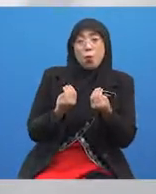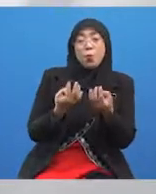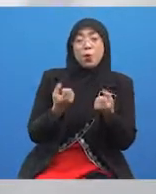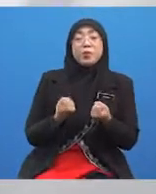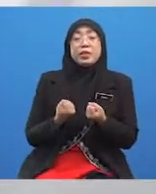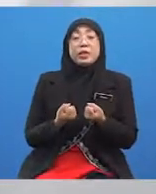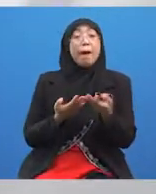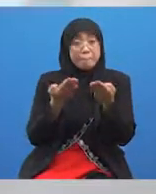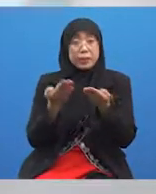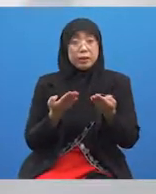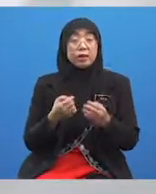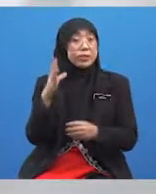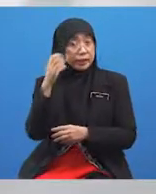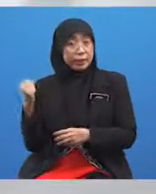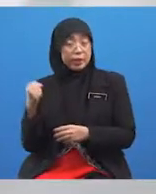Proses yang keenam,